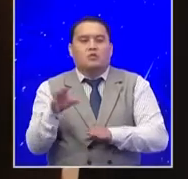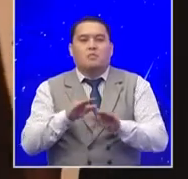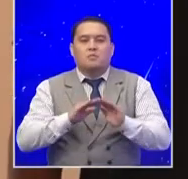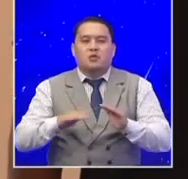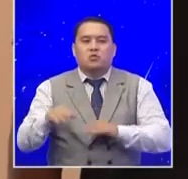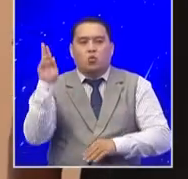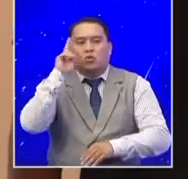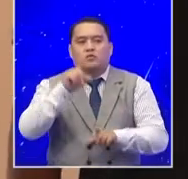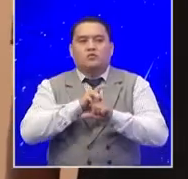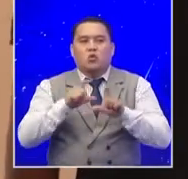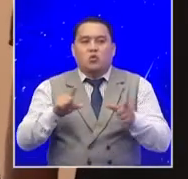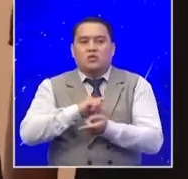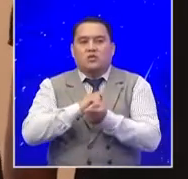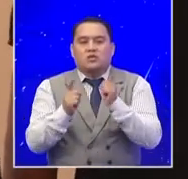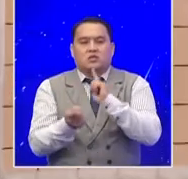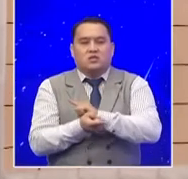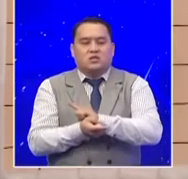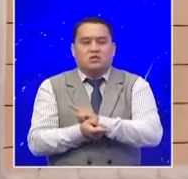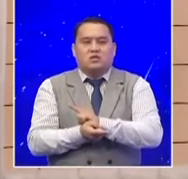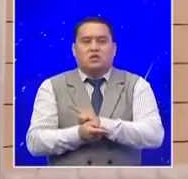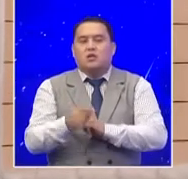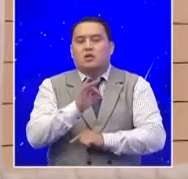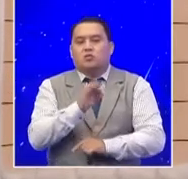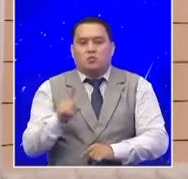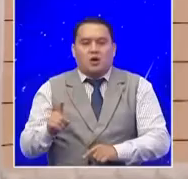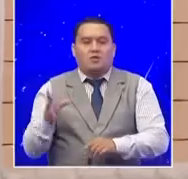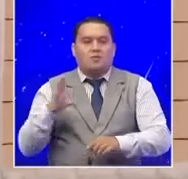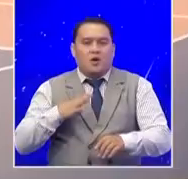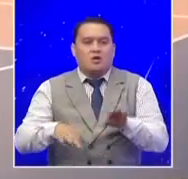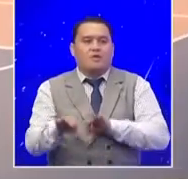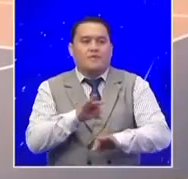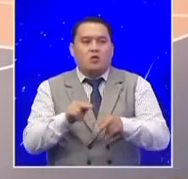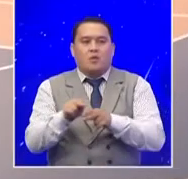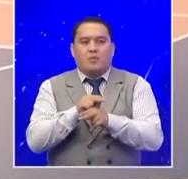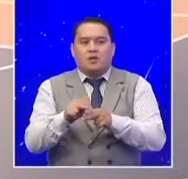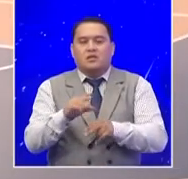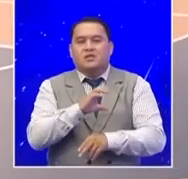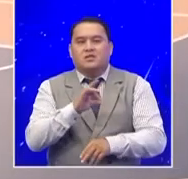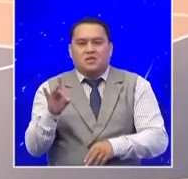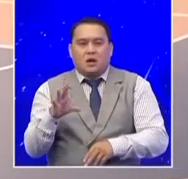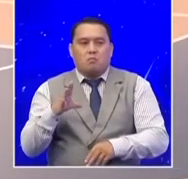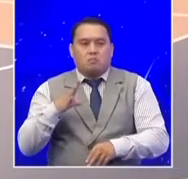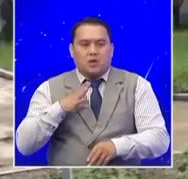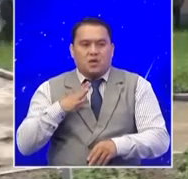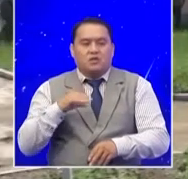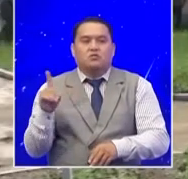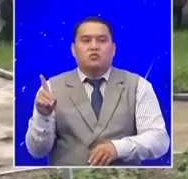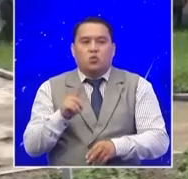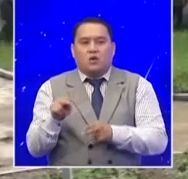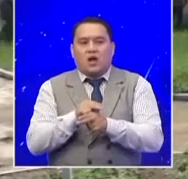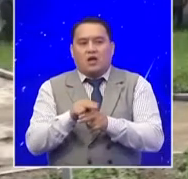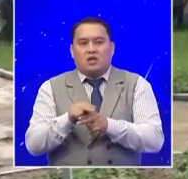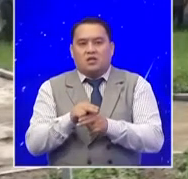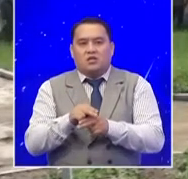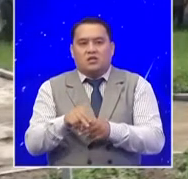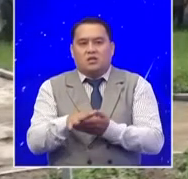жителей, учебное заведение изменилось кардинально. Хотя годами ранее архитектурному сооружению советских времен вынесли вердикт – реставрации и